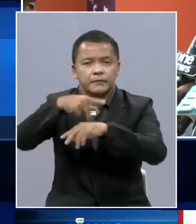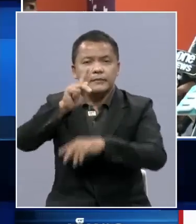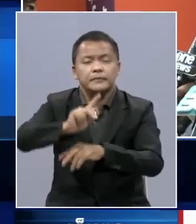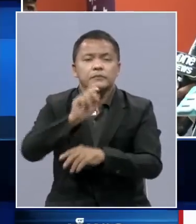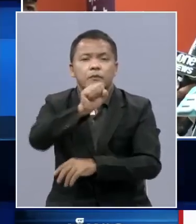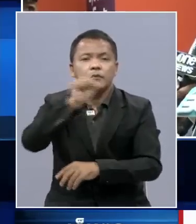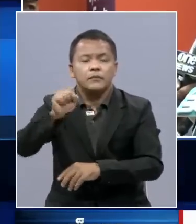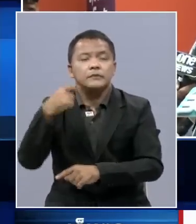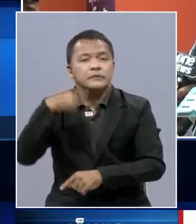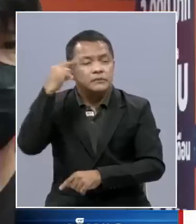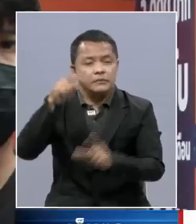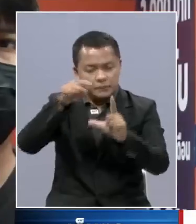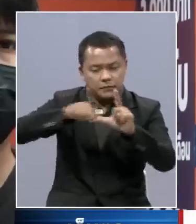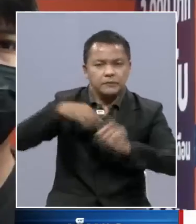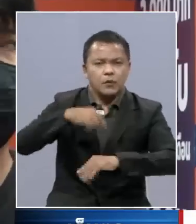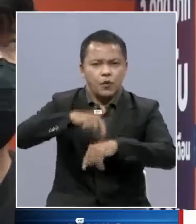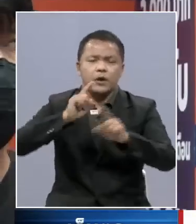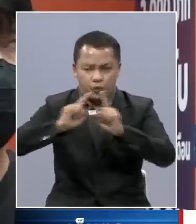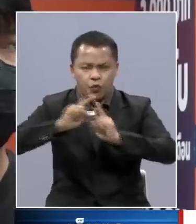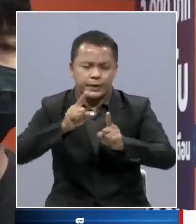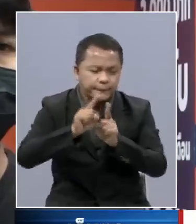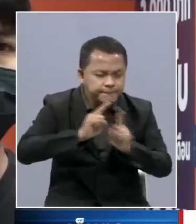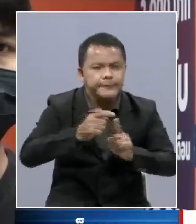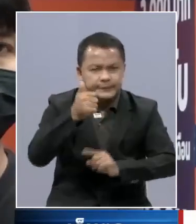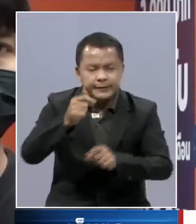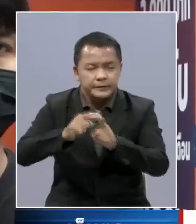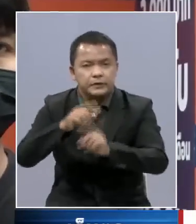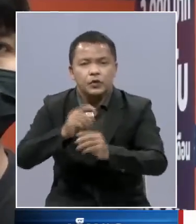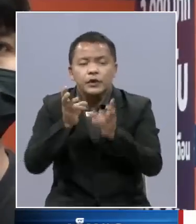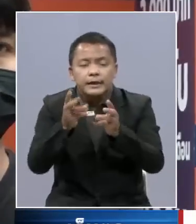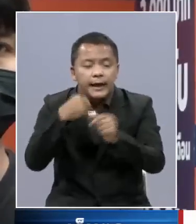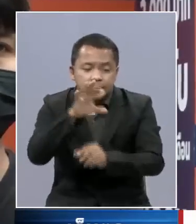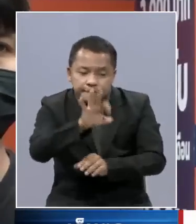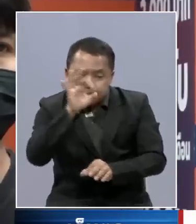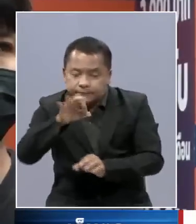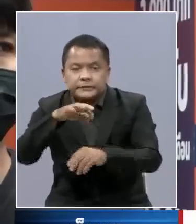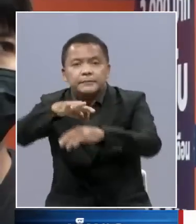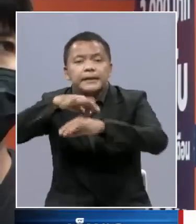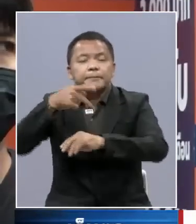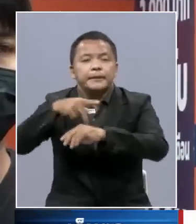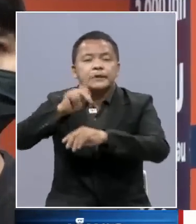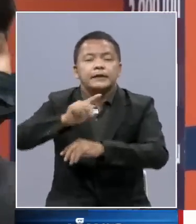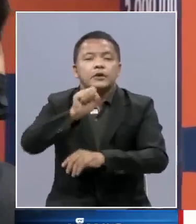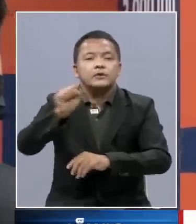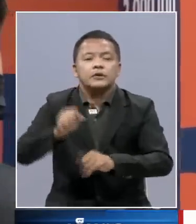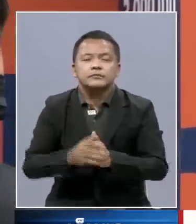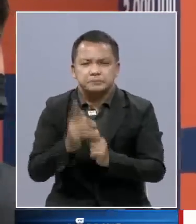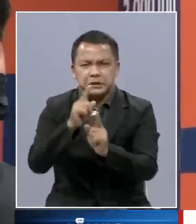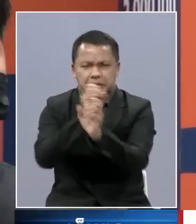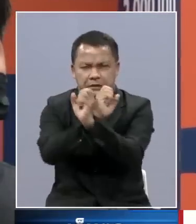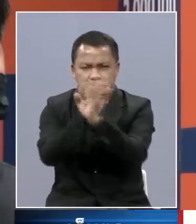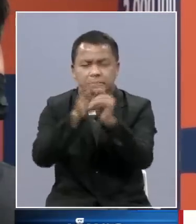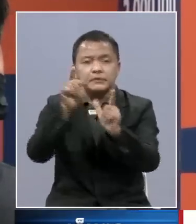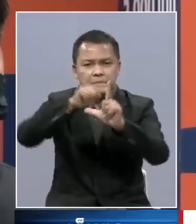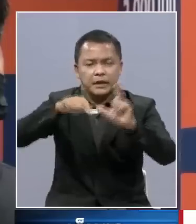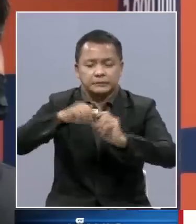าคิดว่าพรรคก้าวไกลเนี่ยยังมีเวลาคุยนะครับว่าจะวางใครที่เหมาะสมไปทำตำแหน่งนี้ครับ ก็เหมือนชัดเจนนะฮะก้